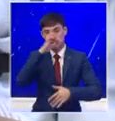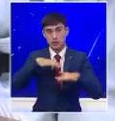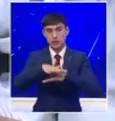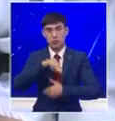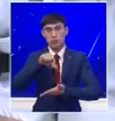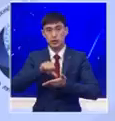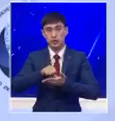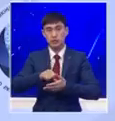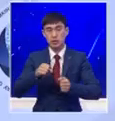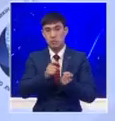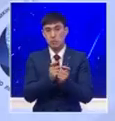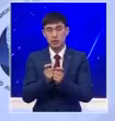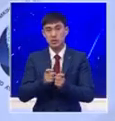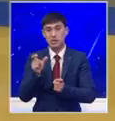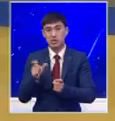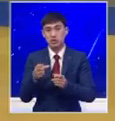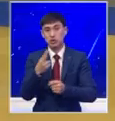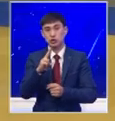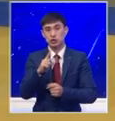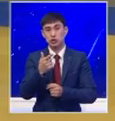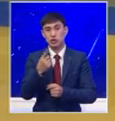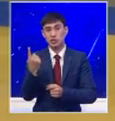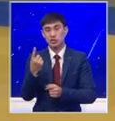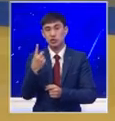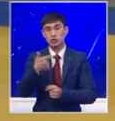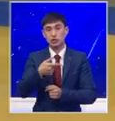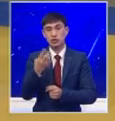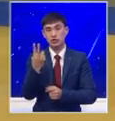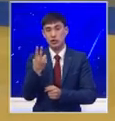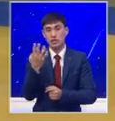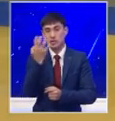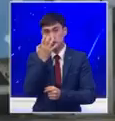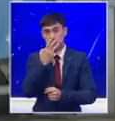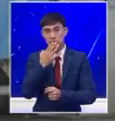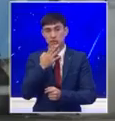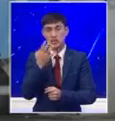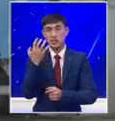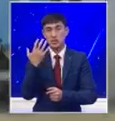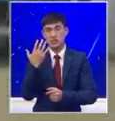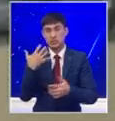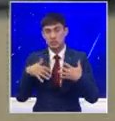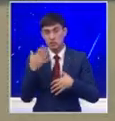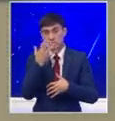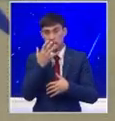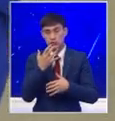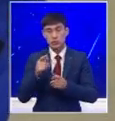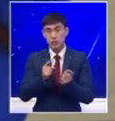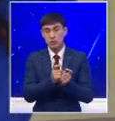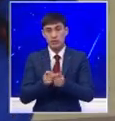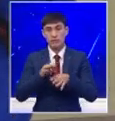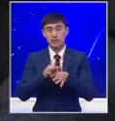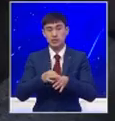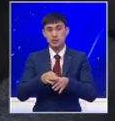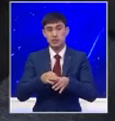приняли участие борцы категории G1 и G2, то есть незрячие или слабовидящие. Борьба велась по 14 весовым категориям. В этот